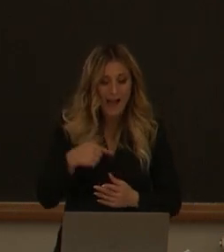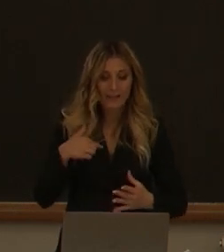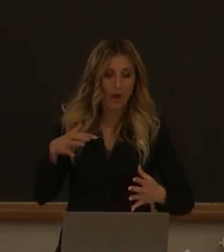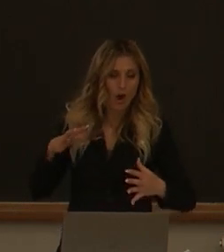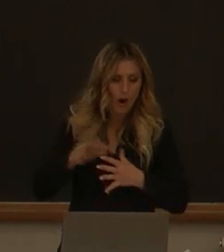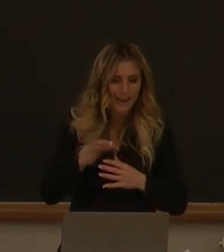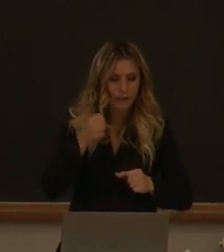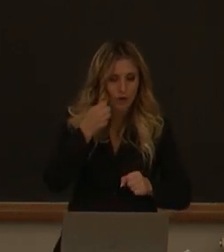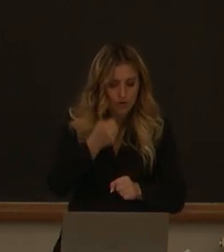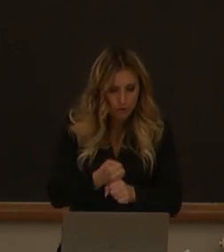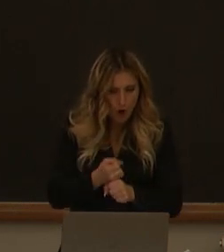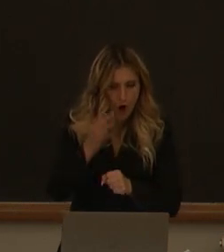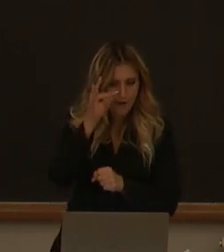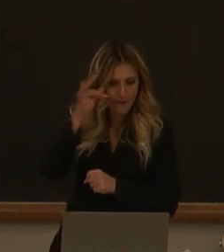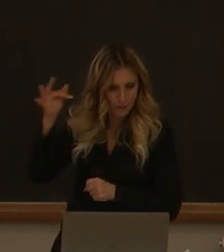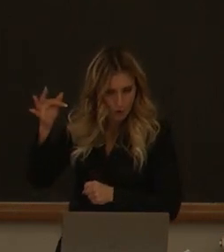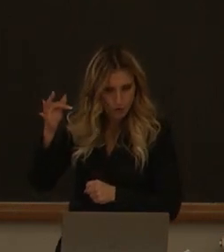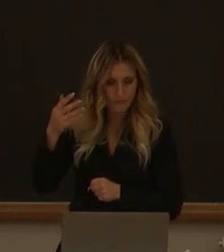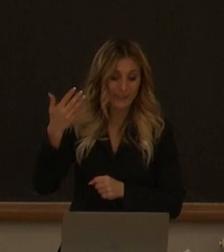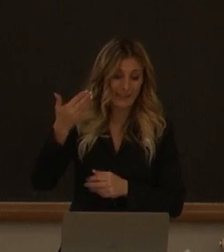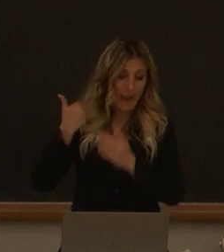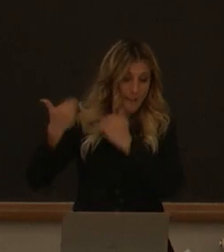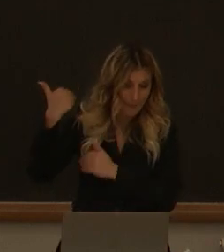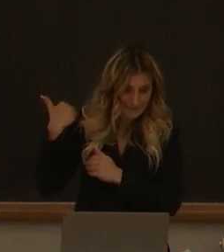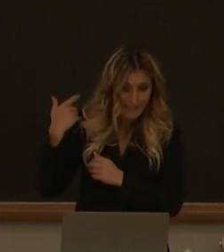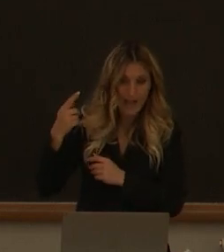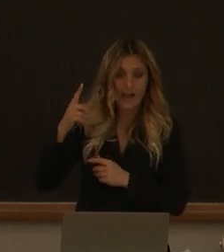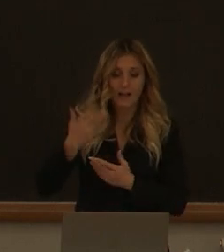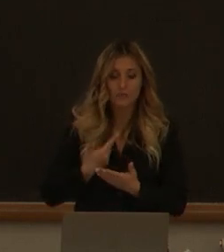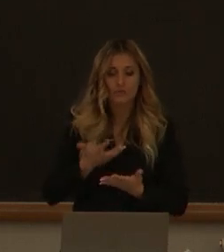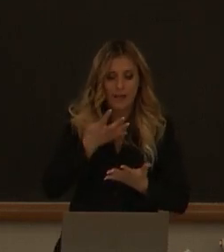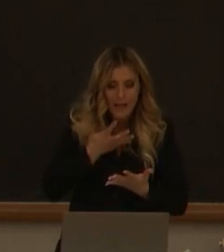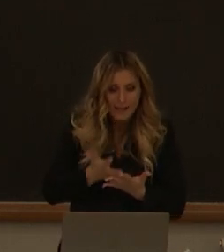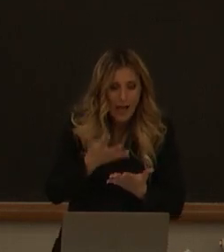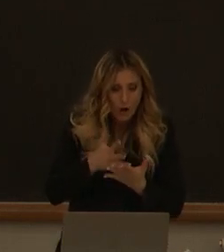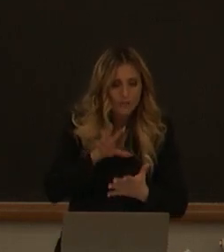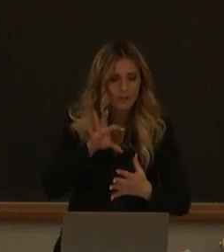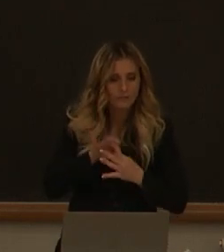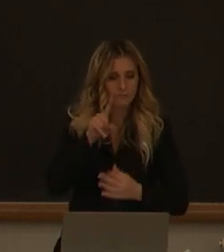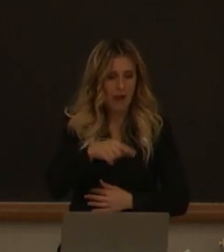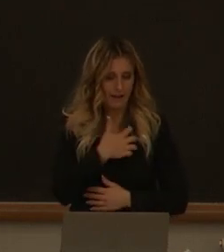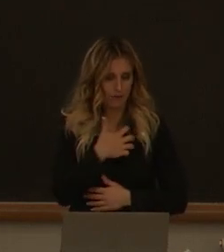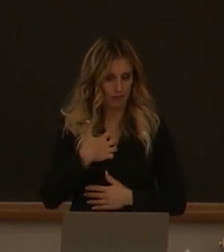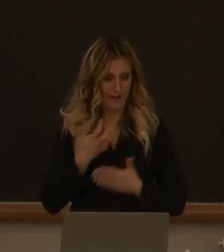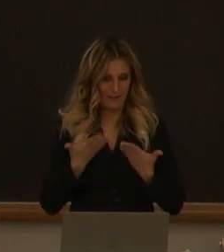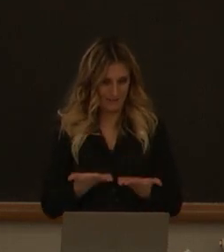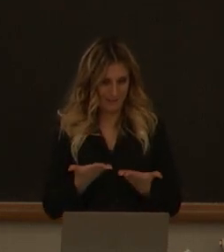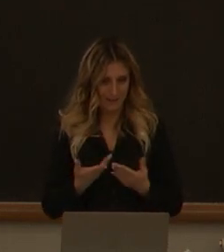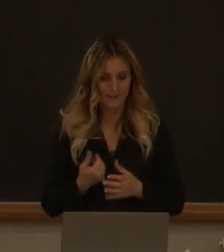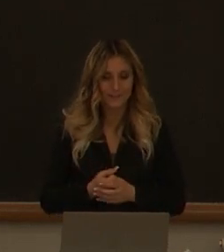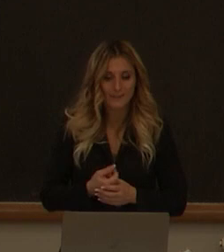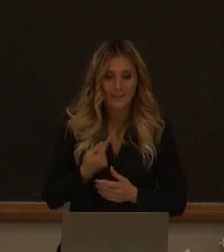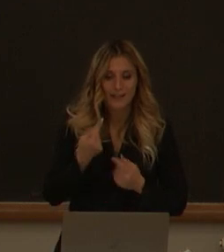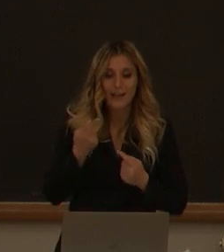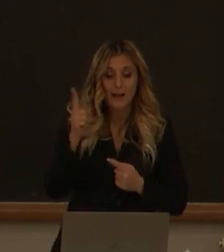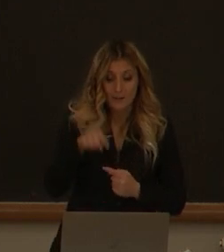la filosofia, l'ecologia, l'antropologia e anche l'arte, perché no, alla scienza, quindi l'aspetto multidisciplinare di cui